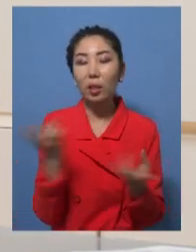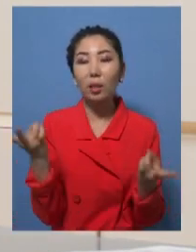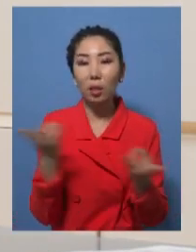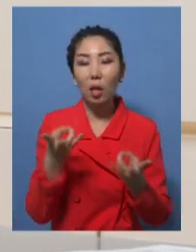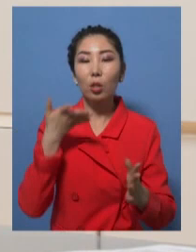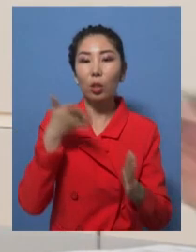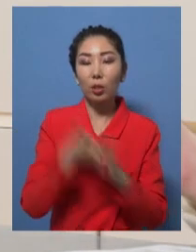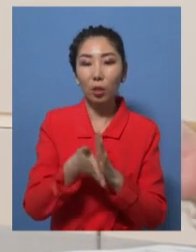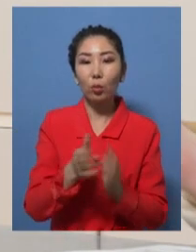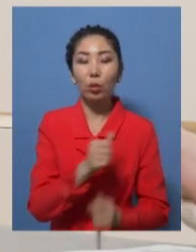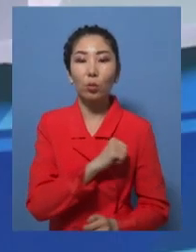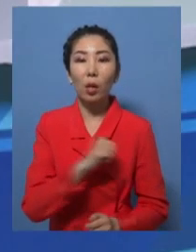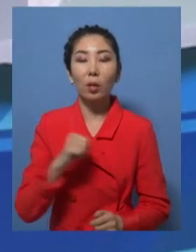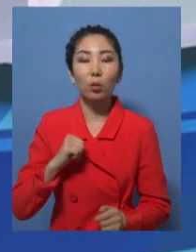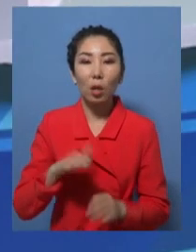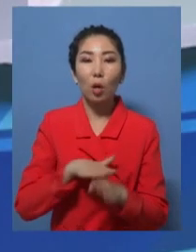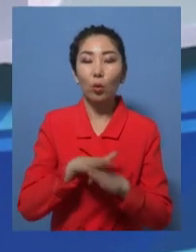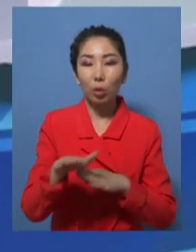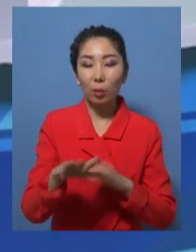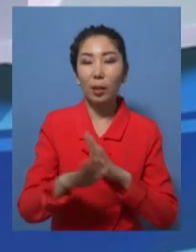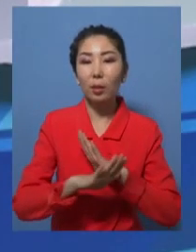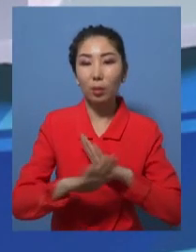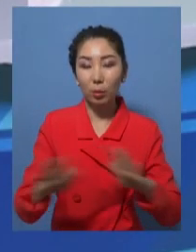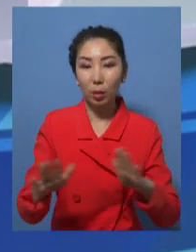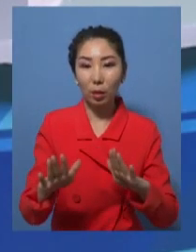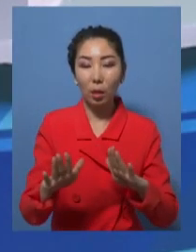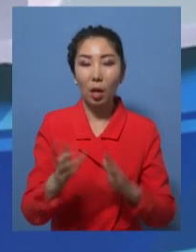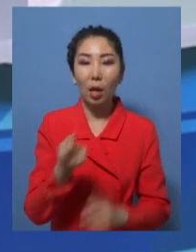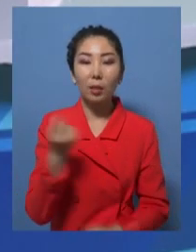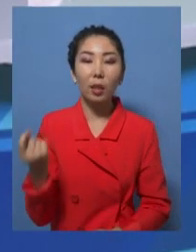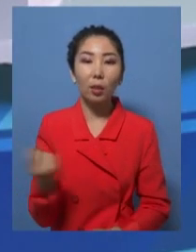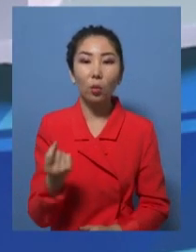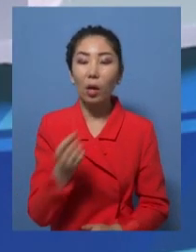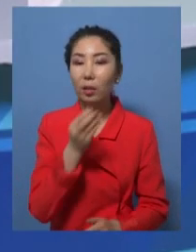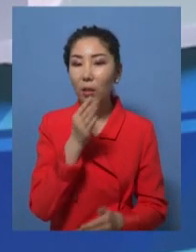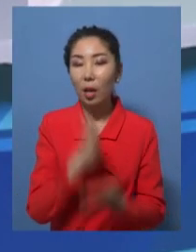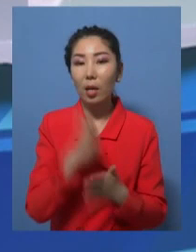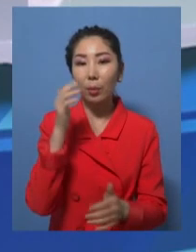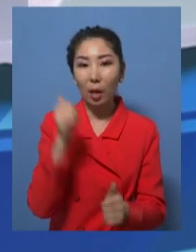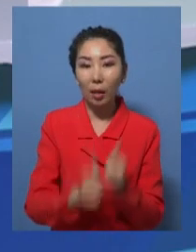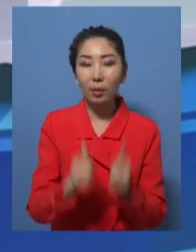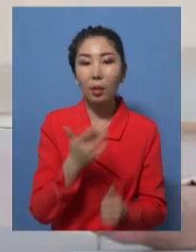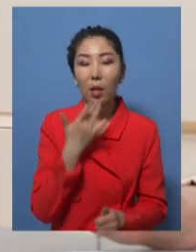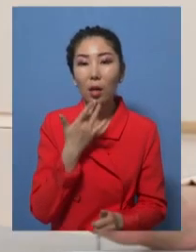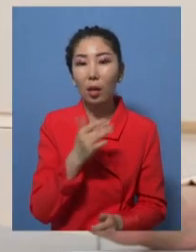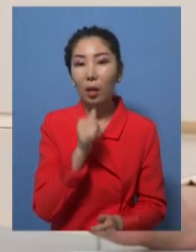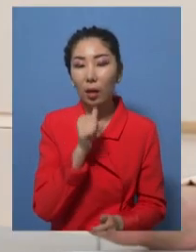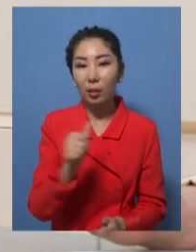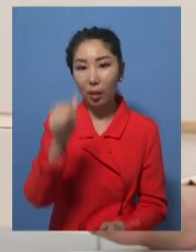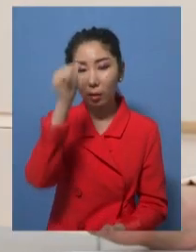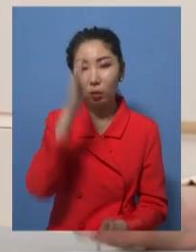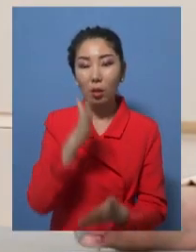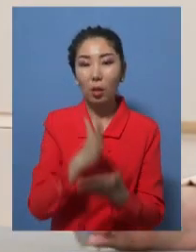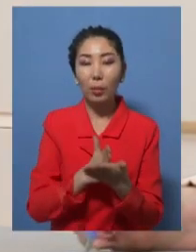яғни шығындар өзінің уақытында өтелмейді. Әрине, уақытында өтелмейді. Ол жаңағы аз ғана мөлшерде әрбір ай сайын өтеп отыруы мүмкін.